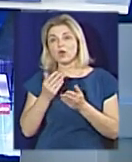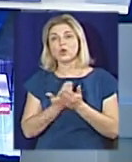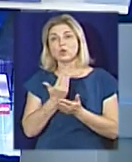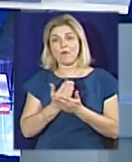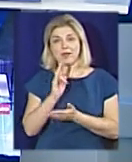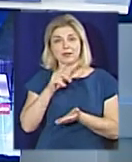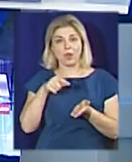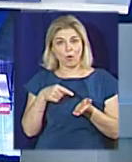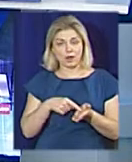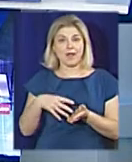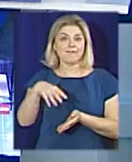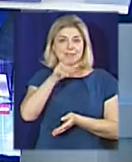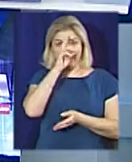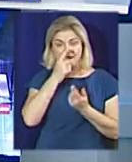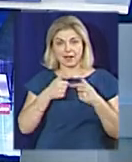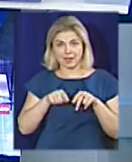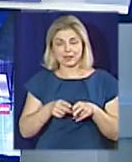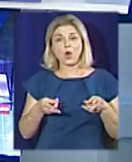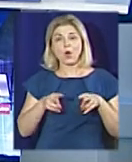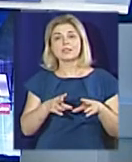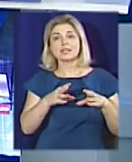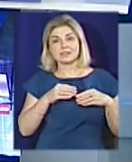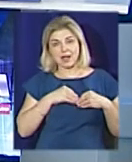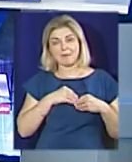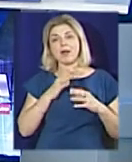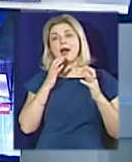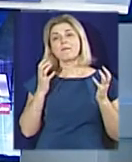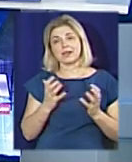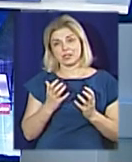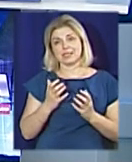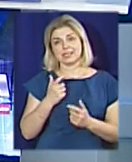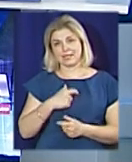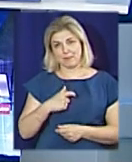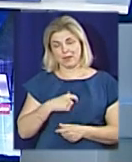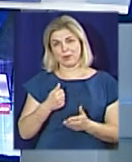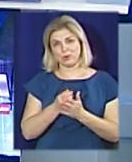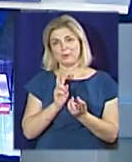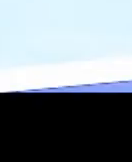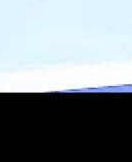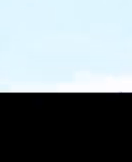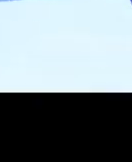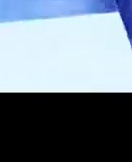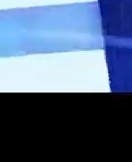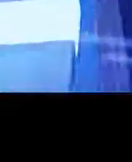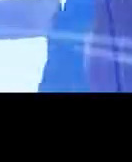Миколаєві та всій країні, тож залишайтесь з нами та знатимете більше. Бережіть себе та своїх близьких. До побачення.